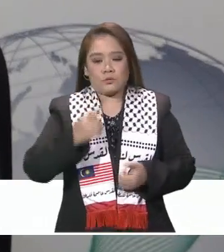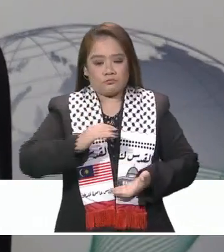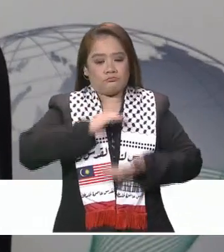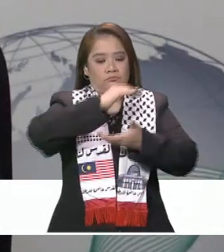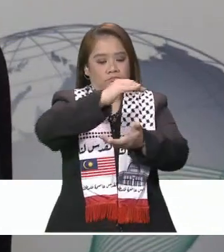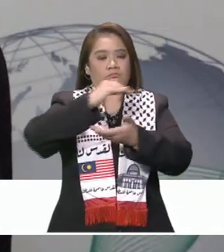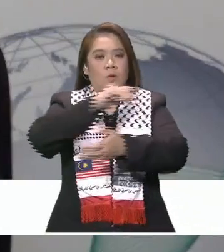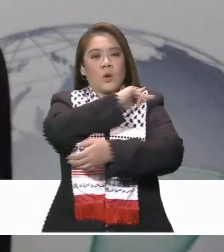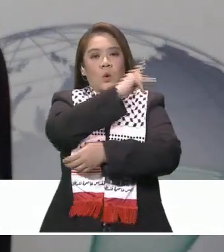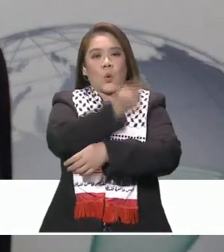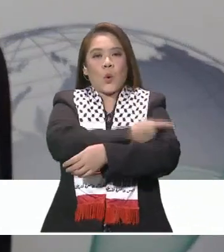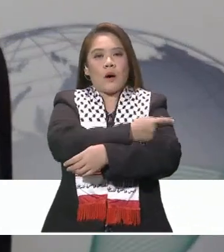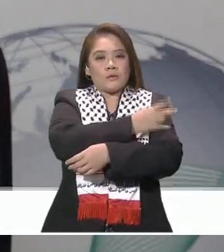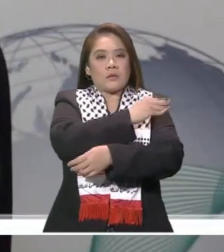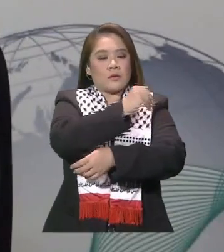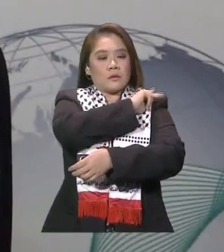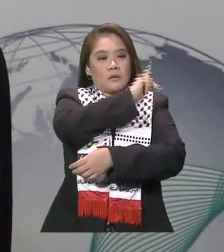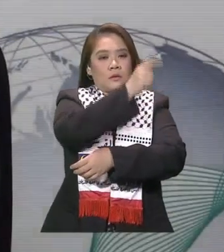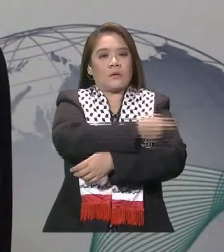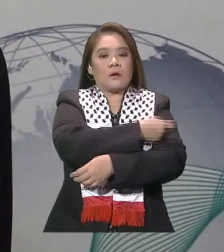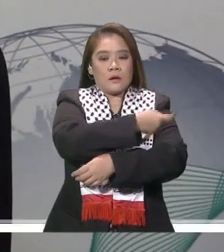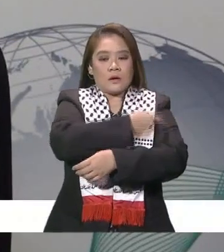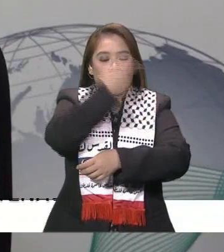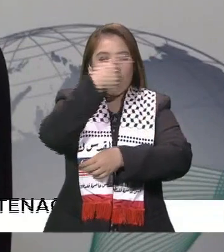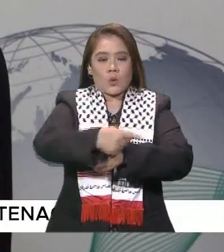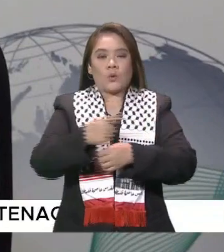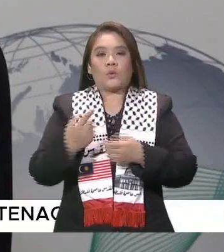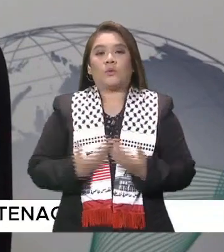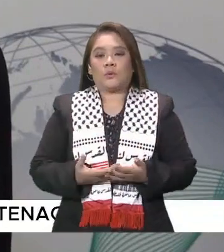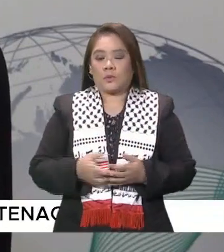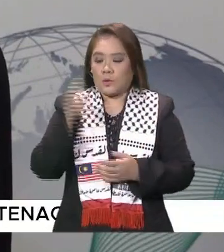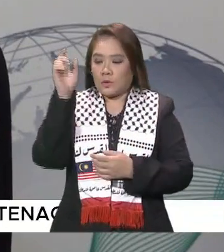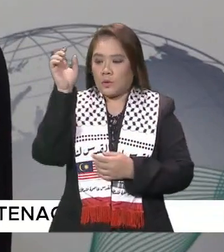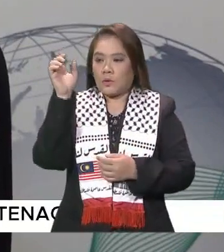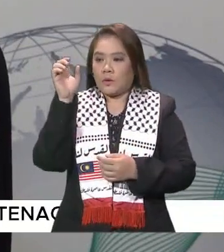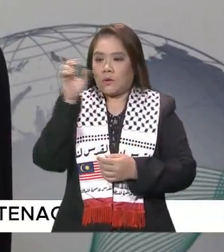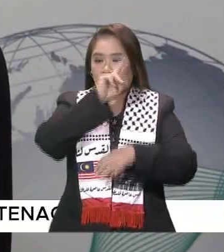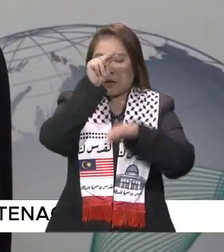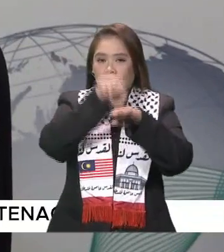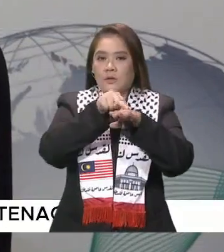membekalkan kuasa dan tenaga kepada sistem grid nasional supaya